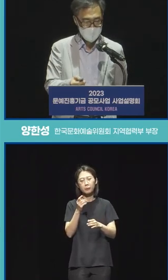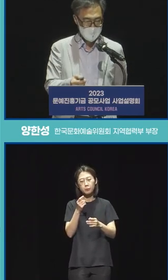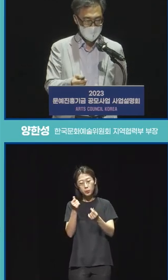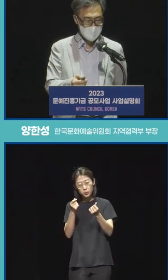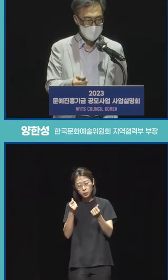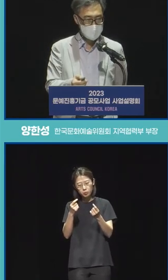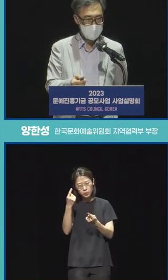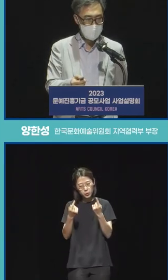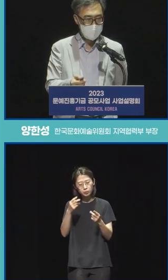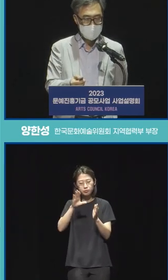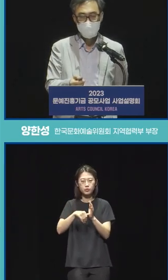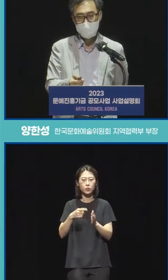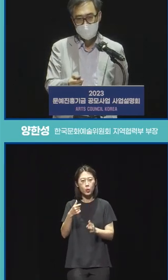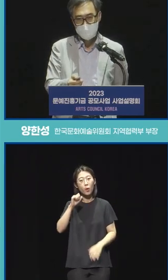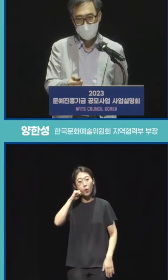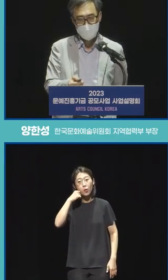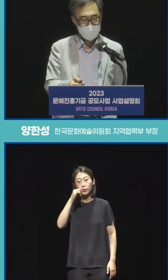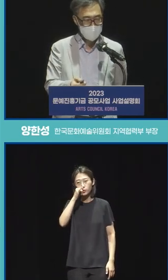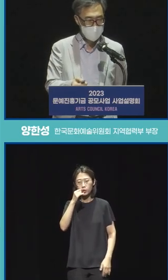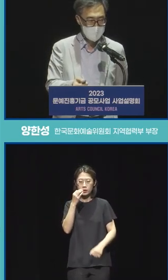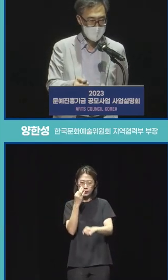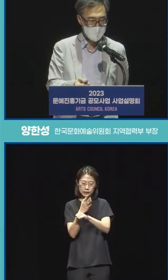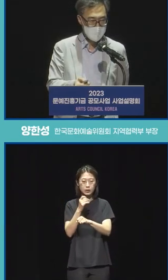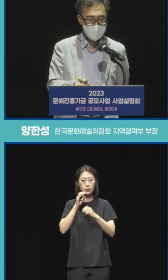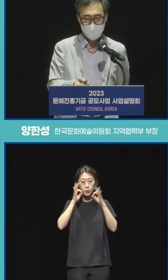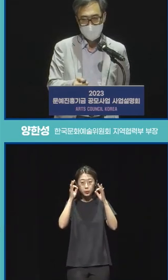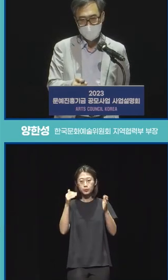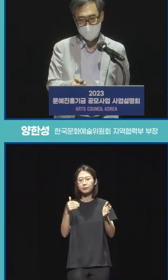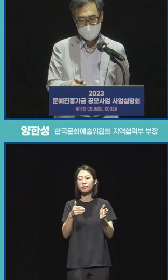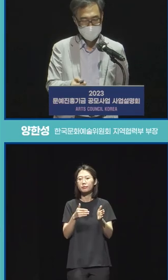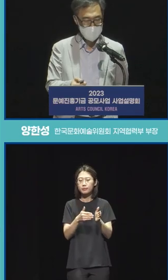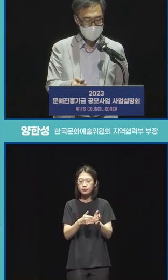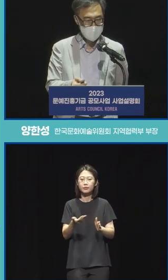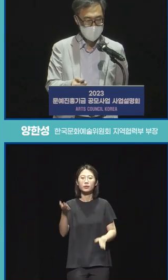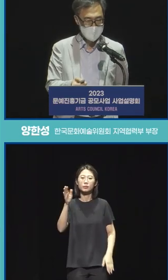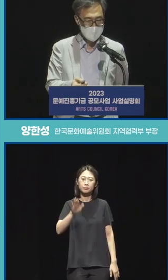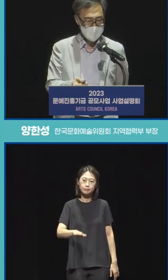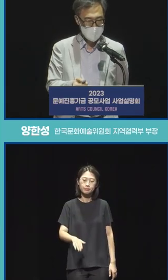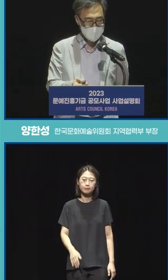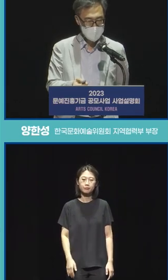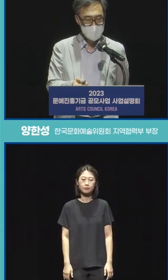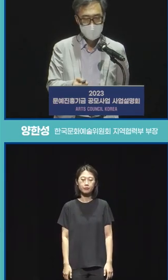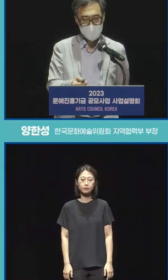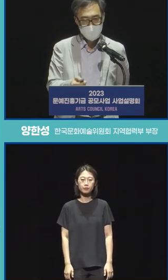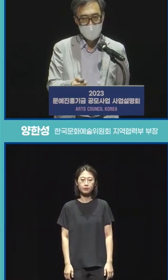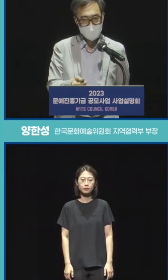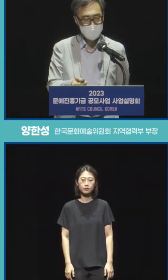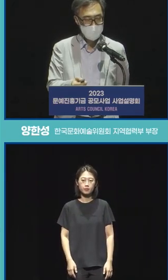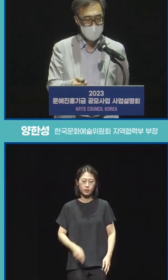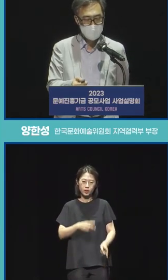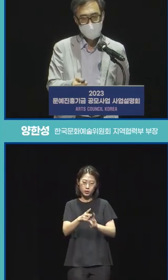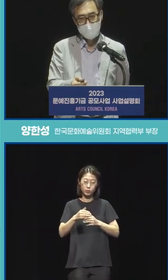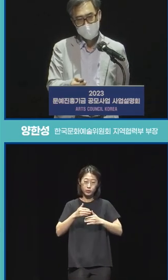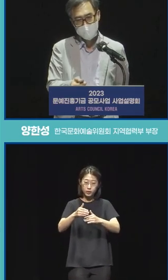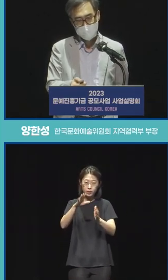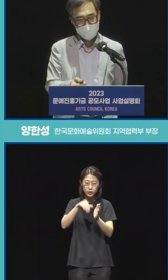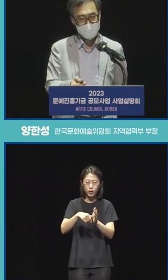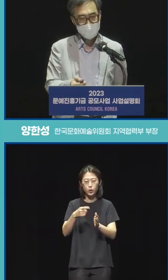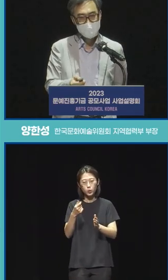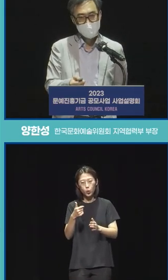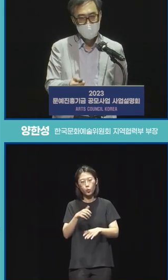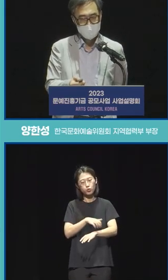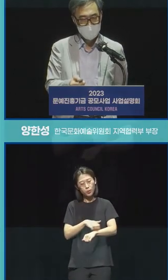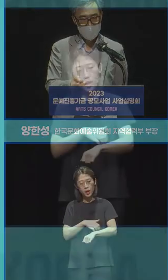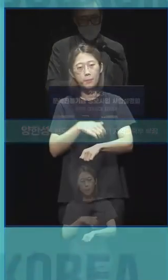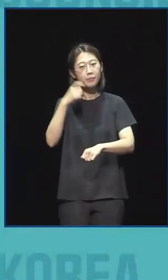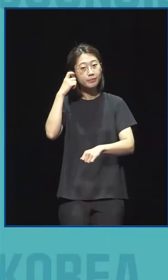부분이 있습니다 그걸 최소한 이제 간소화시킨다고 노력은 했는데 조금 나중에 사업을 수행하시다 보면 좀 불편한 점도 좀